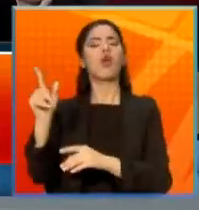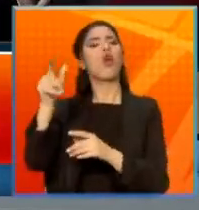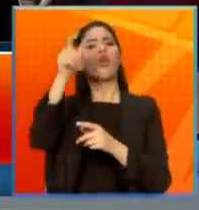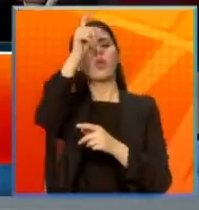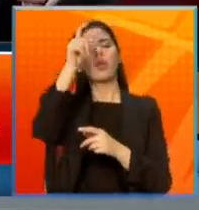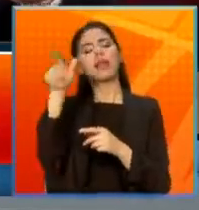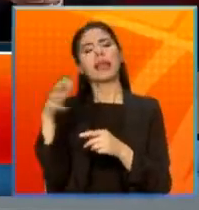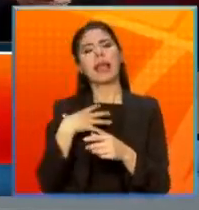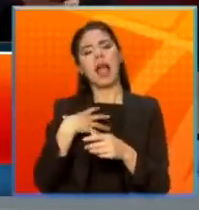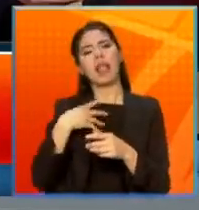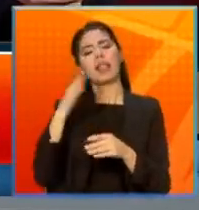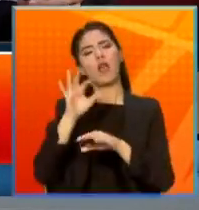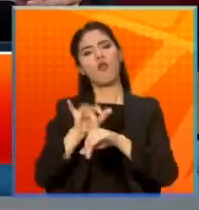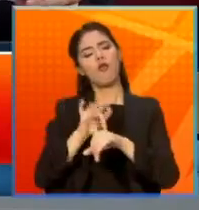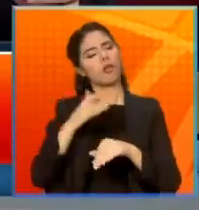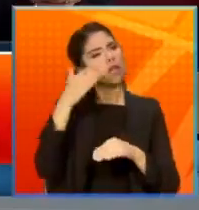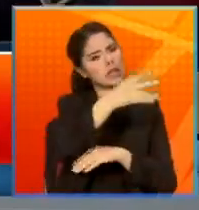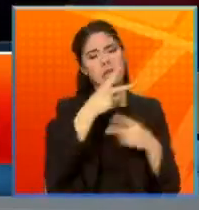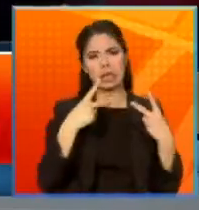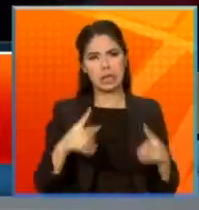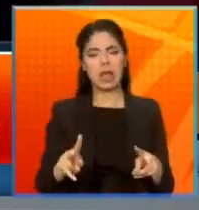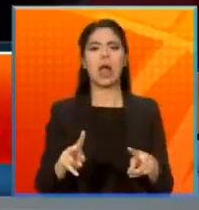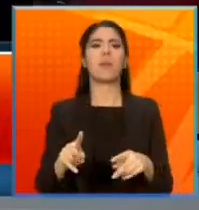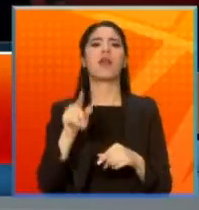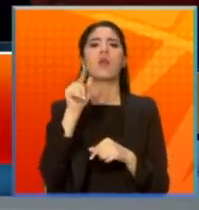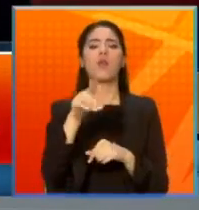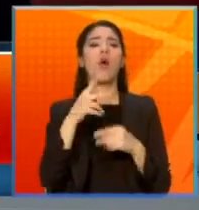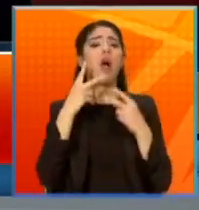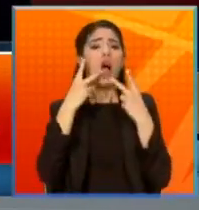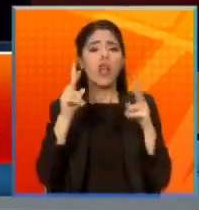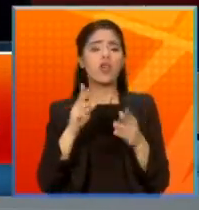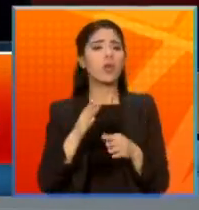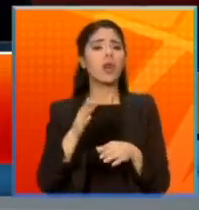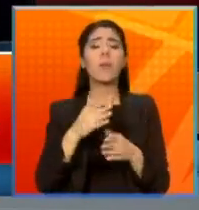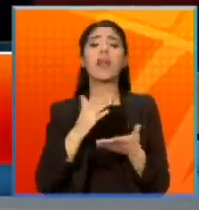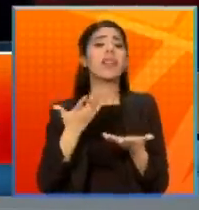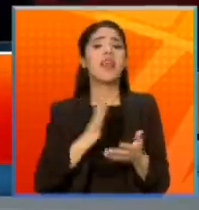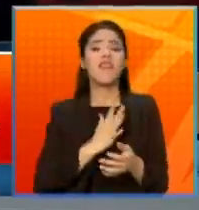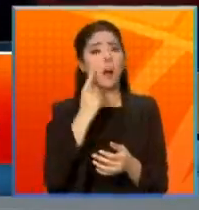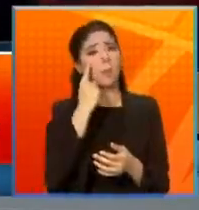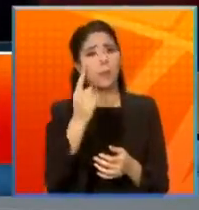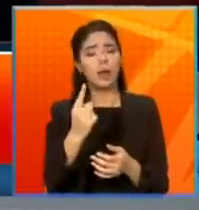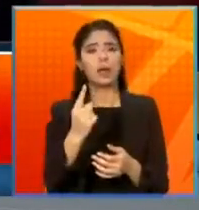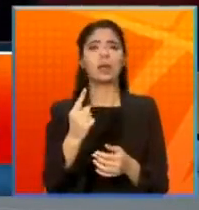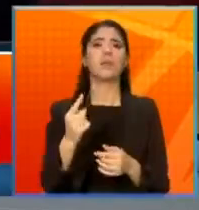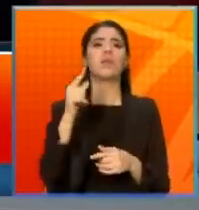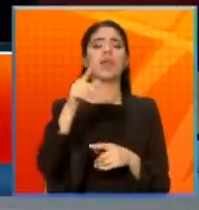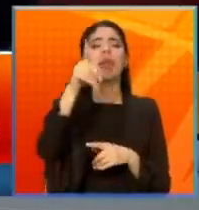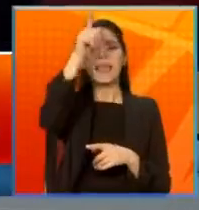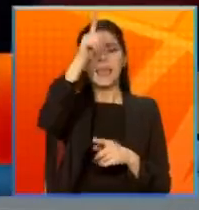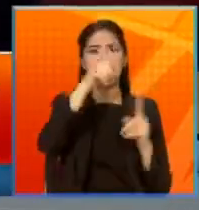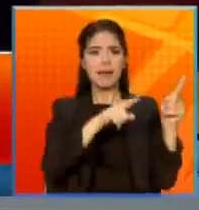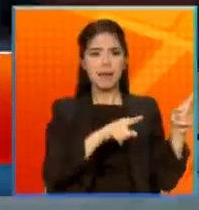kapalı. Türkiye-İran istikameti açık. Açıklamanın devamı daha da önemli. Şöyle diyor açıklama.